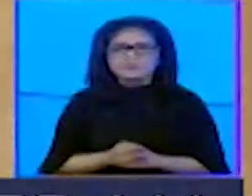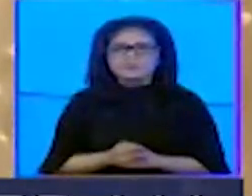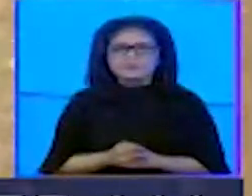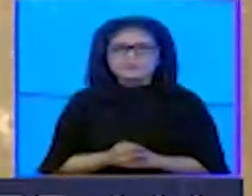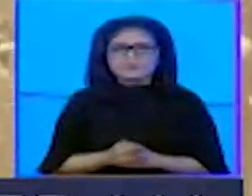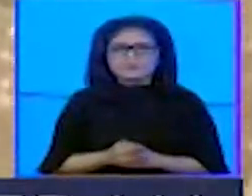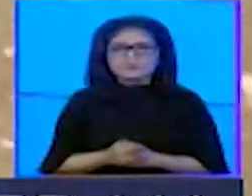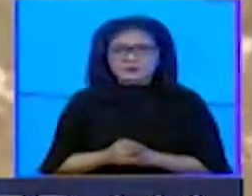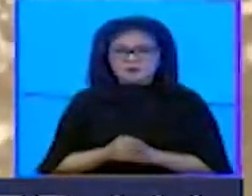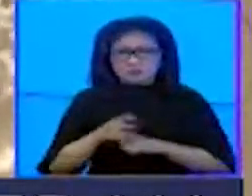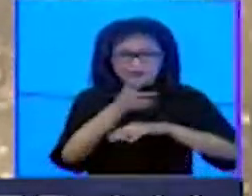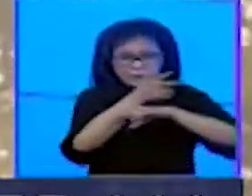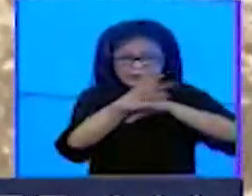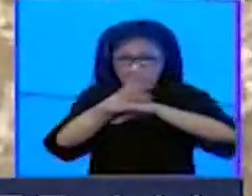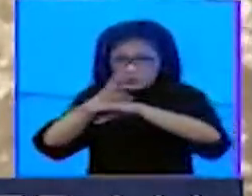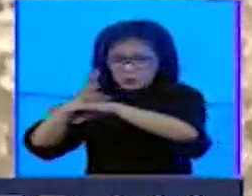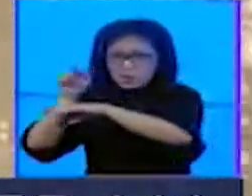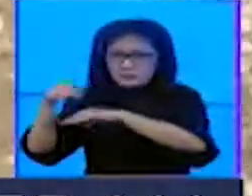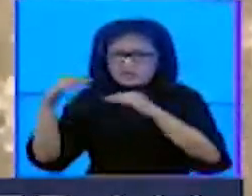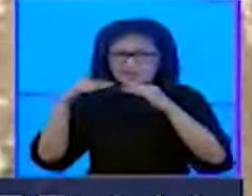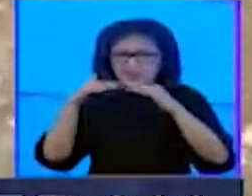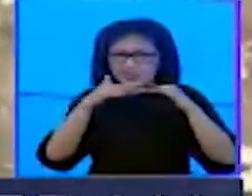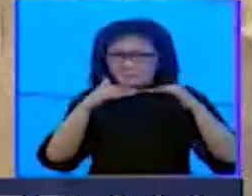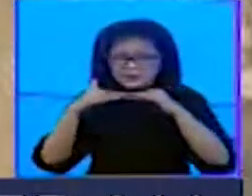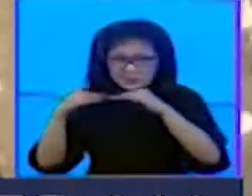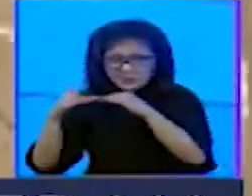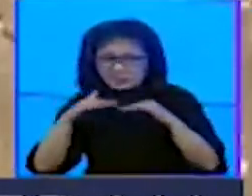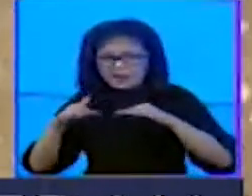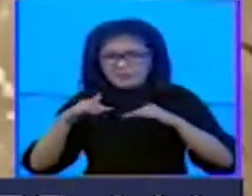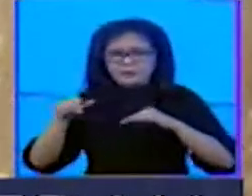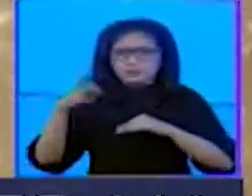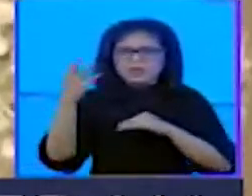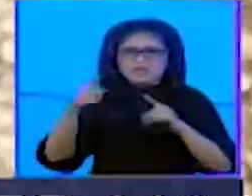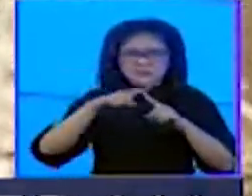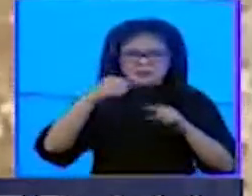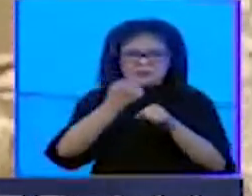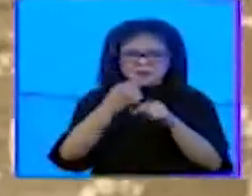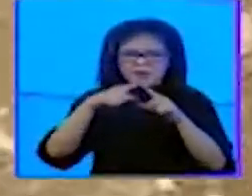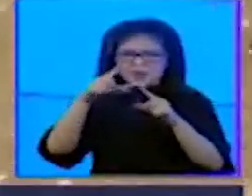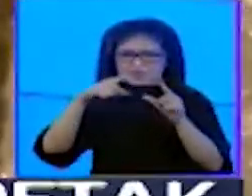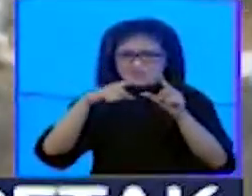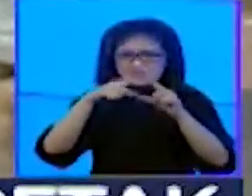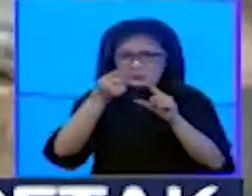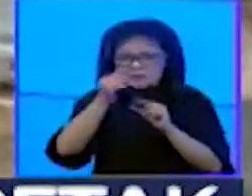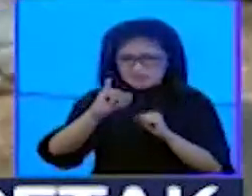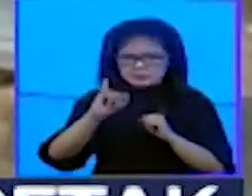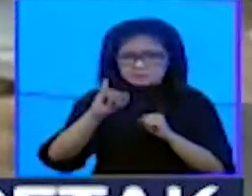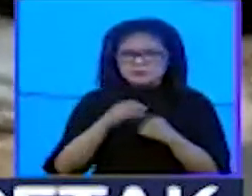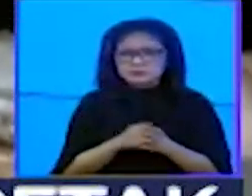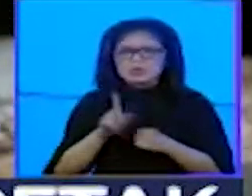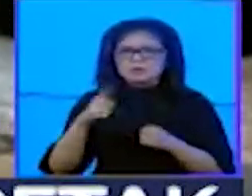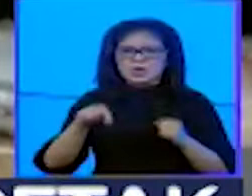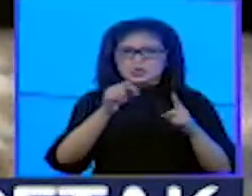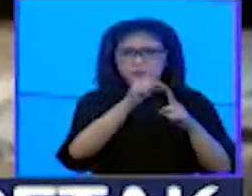Video amatir warga ini menjelaskan tanah bergerak yang kembali terjadi di wilayah Desa Tegal Sari, Kecamatan Bruno, Kabupaten Purworejo, Jawa Tengah. Peristiwa tanah